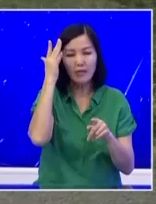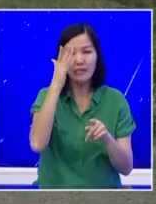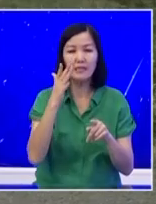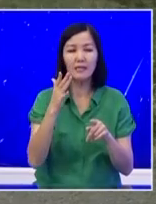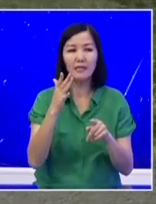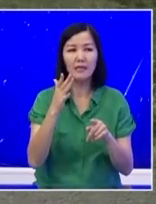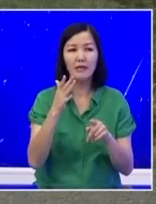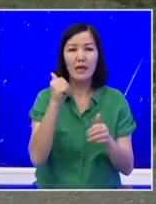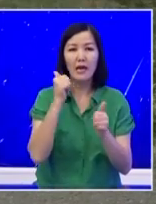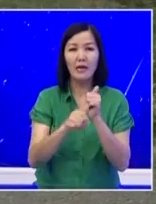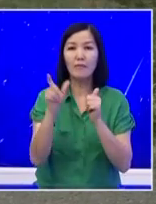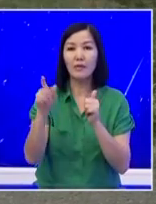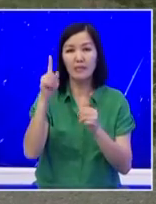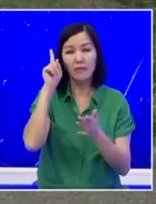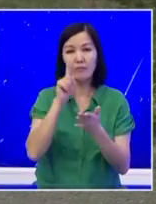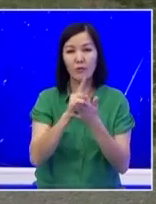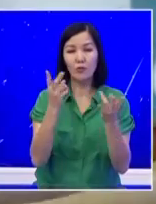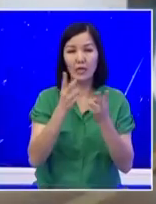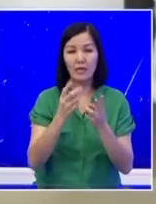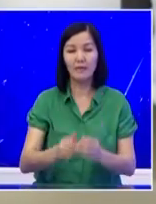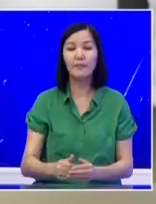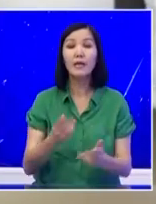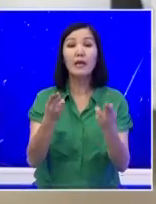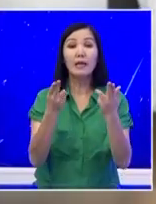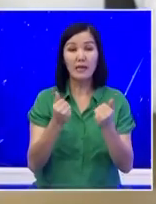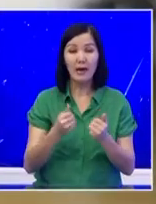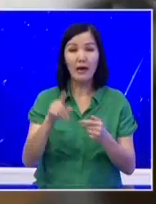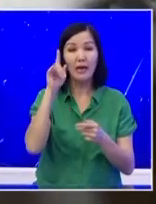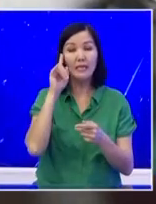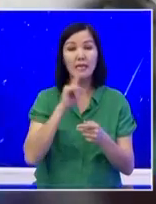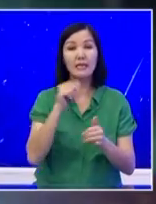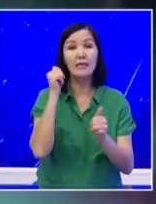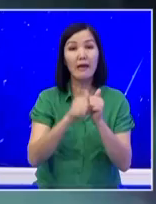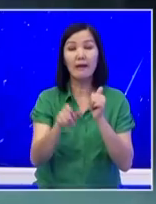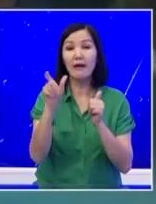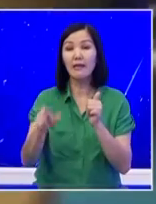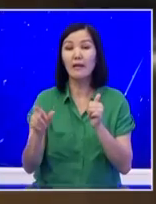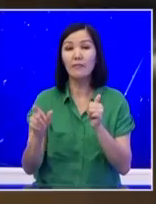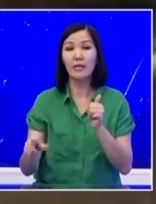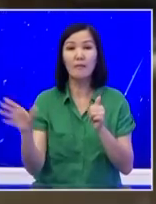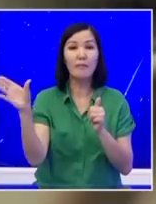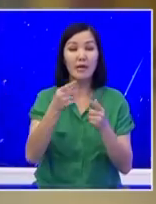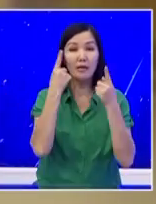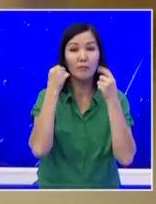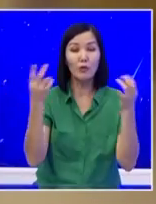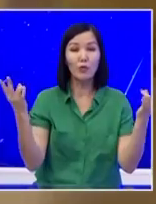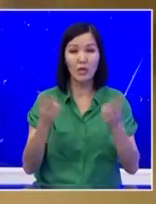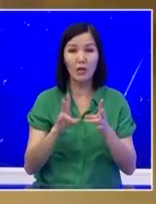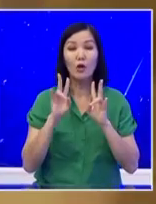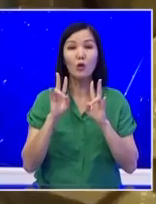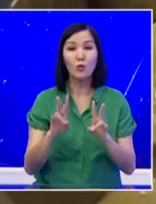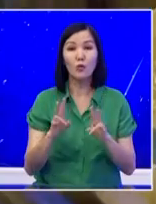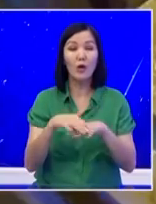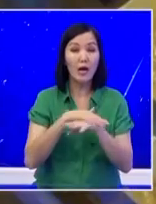маңыздылығын әрбір азамат білу керек деп ойлаймыз. Елдің әр азаматының ұлттық нышандар жайынан хабары болуы тиіс. Бұл ұлт